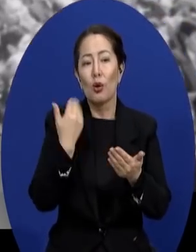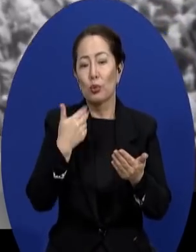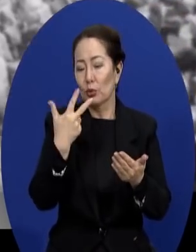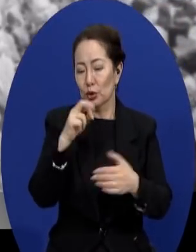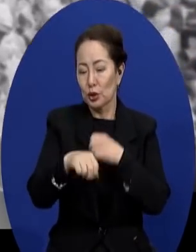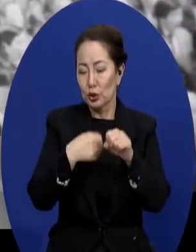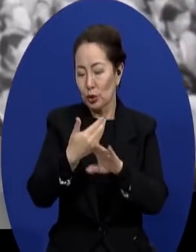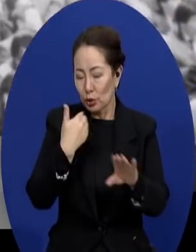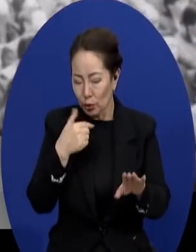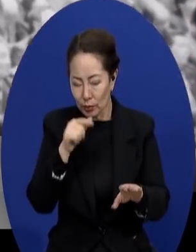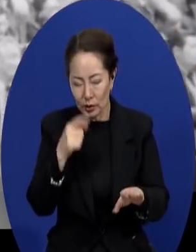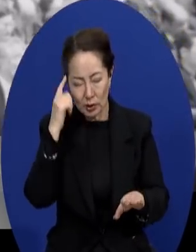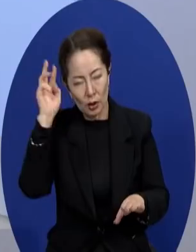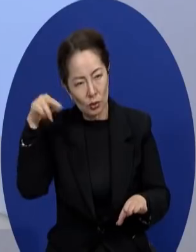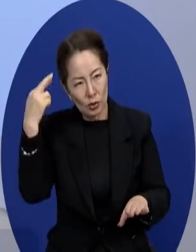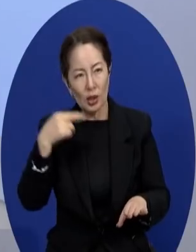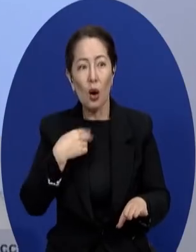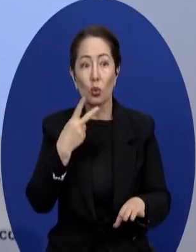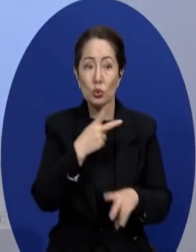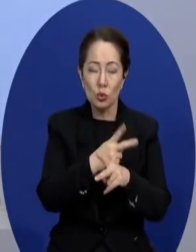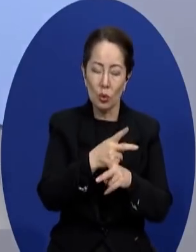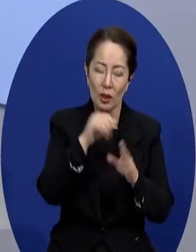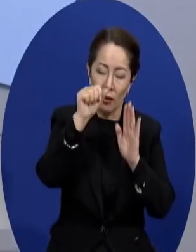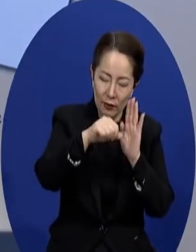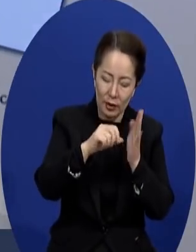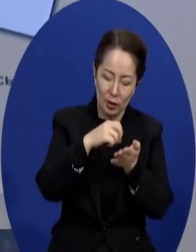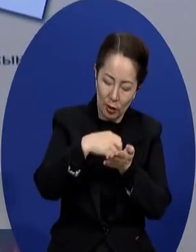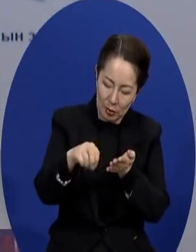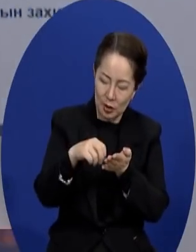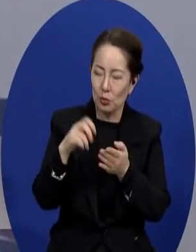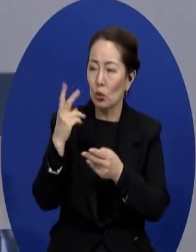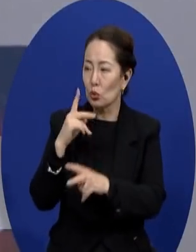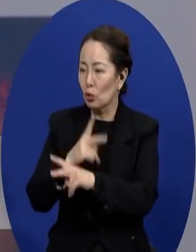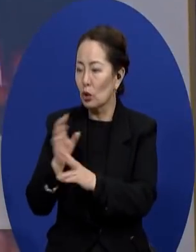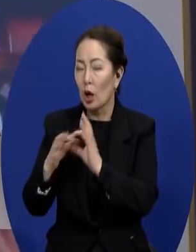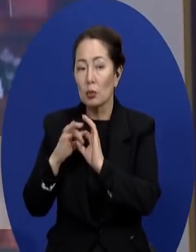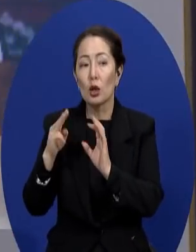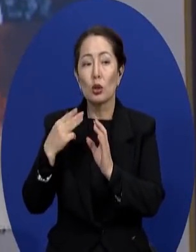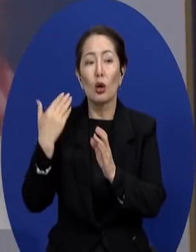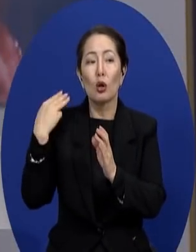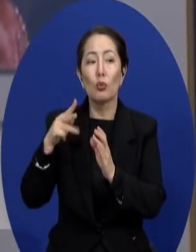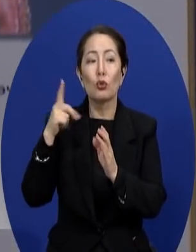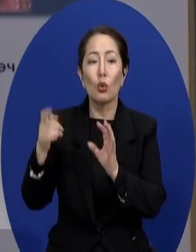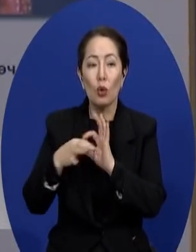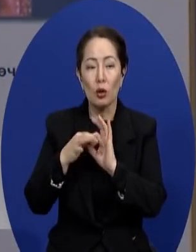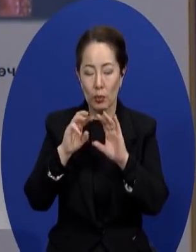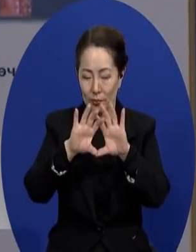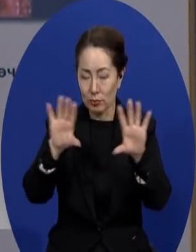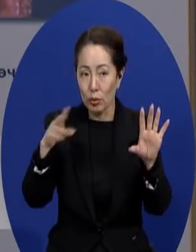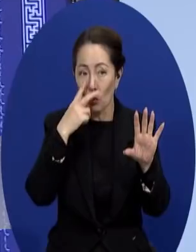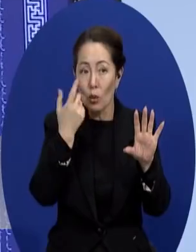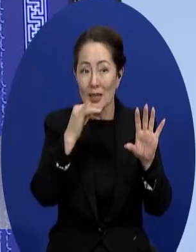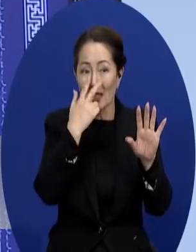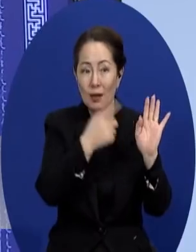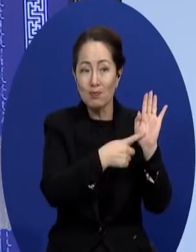дурсаж, үндсэн хуулийн цэц өөрийн байранда видео, фото, зураг, гар бичмэл, үндсэн хуультай холбогдох түүхэн их сурвалжуудаас бүрдсэн мүзийг дэлгэсэн